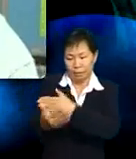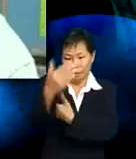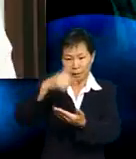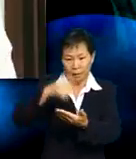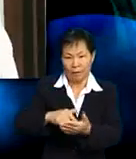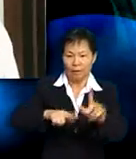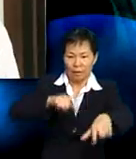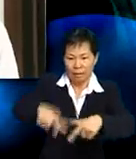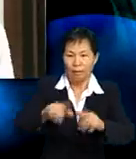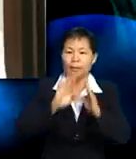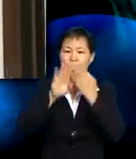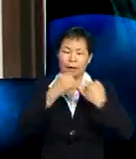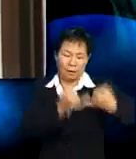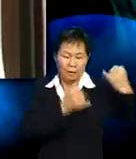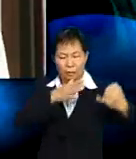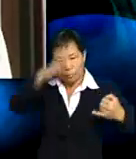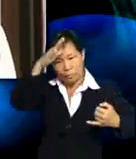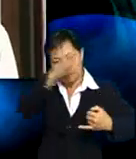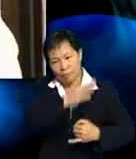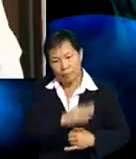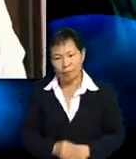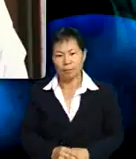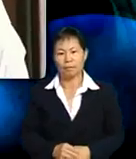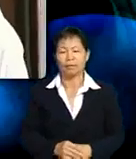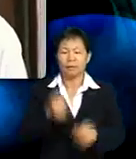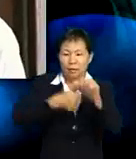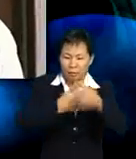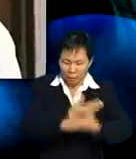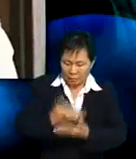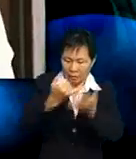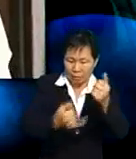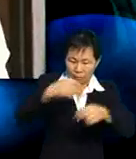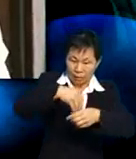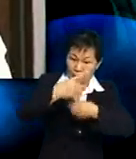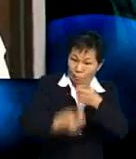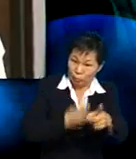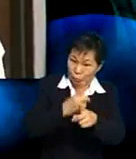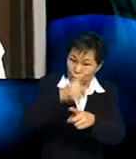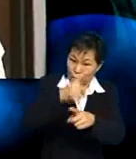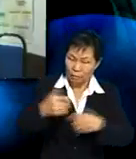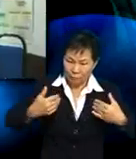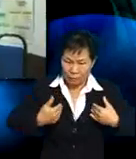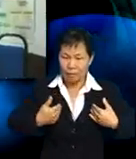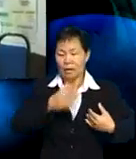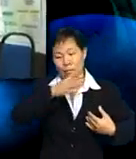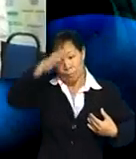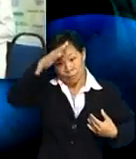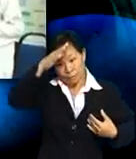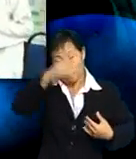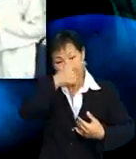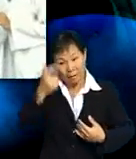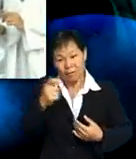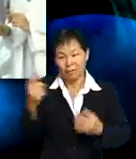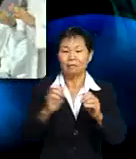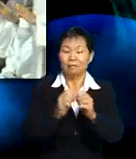ini ialah langkah-langkah membalas jasa ibu dan bapa. Setiap anak yang dilahirkan di dunia ini pasti mempunyai ibu dan bapa